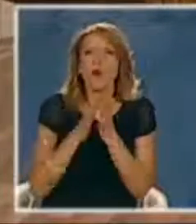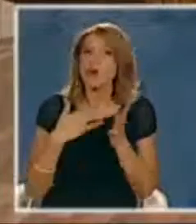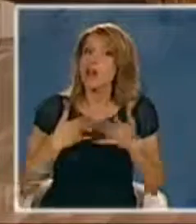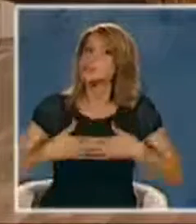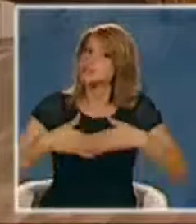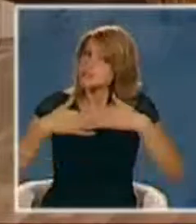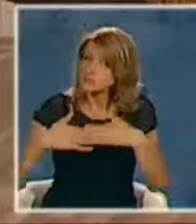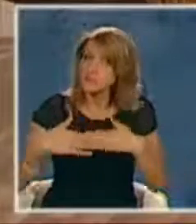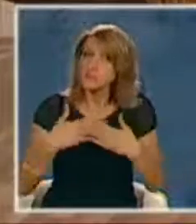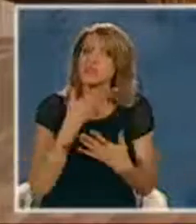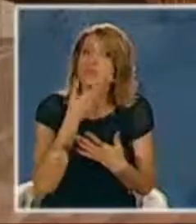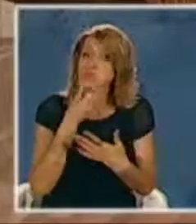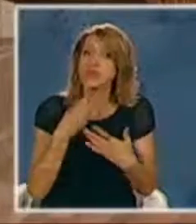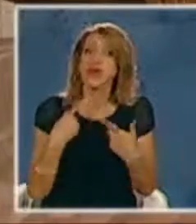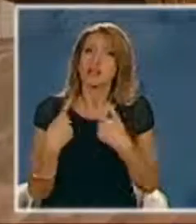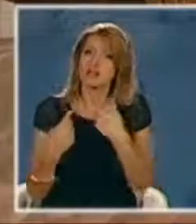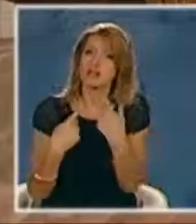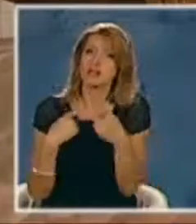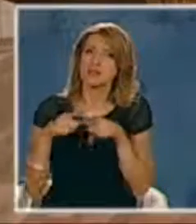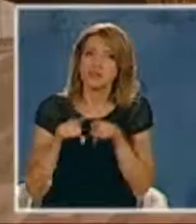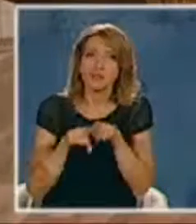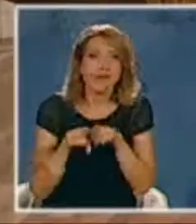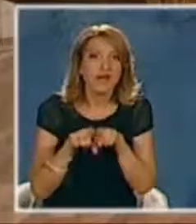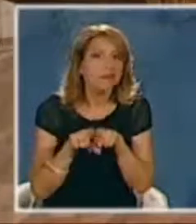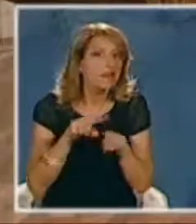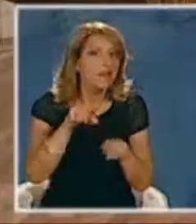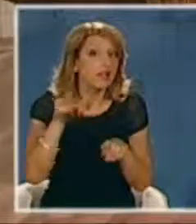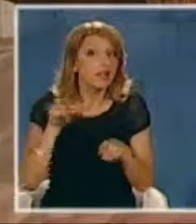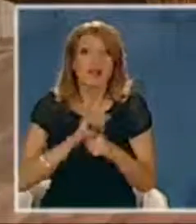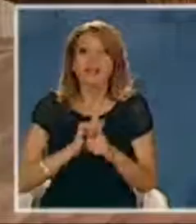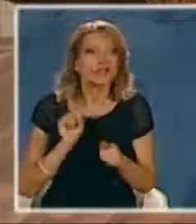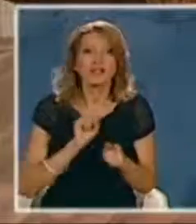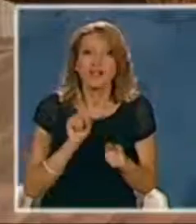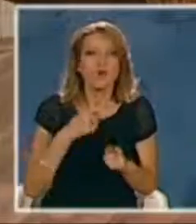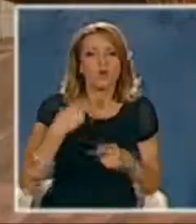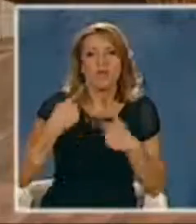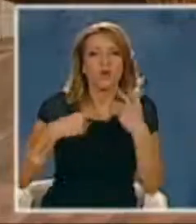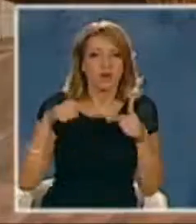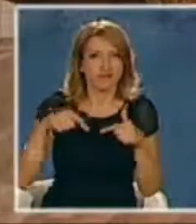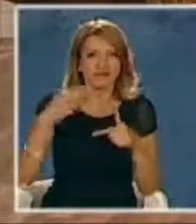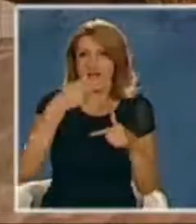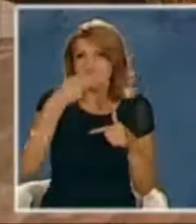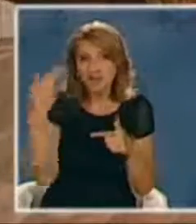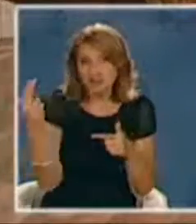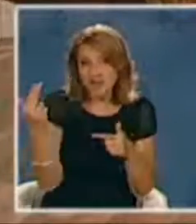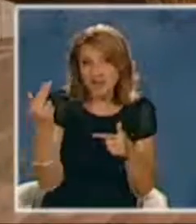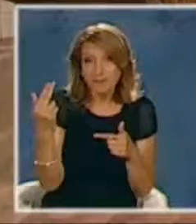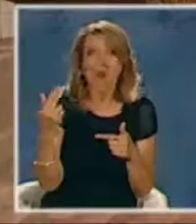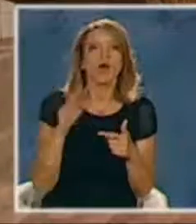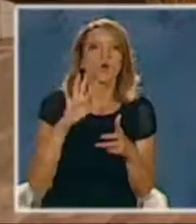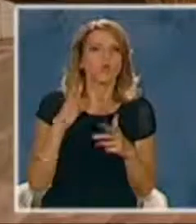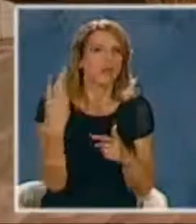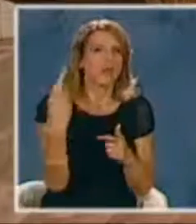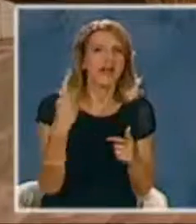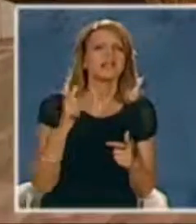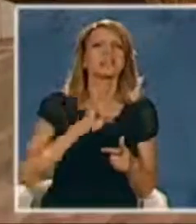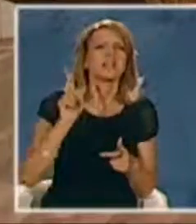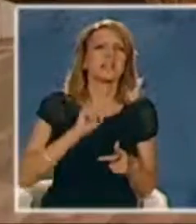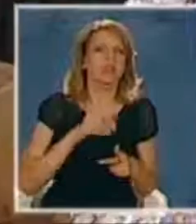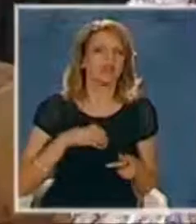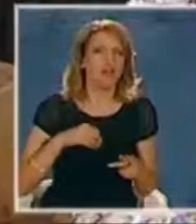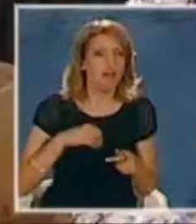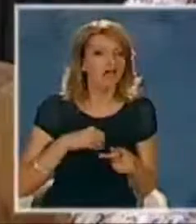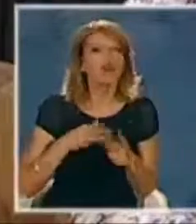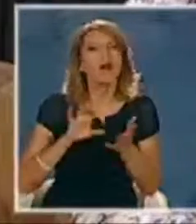съм бил познат и приятел, които не са говорили на тази тема и които са казали, че не вярват, след